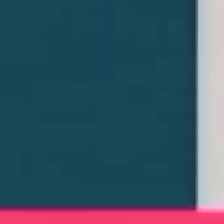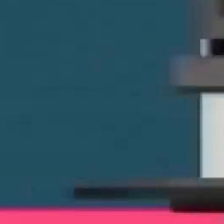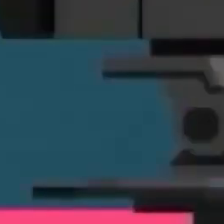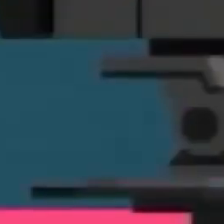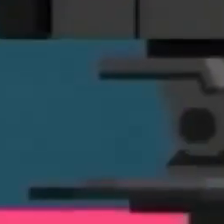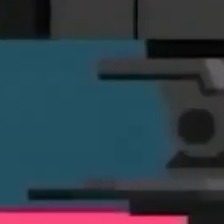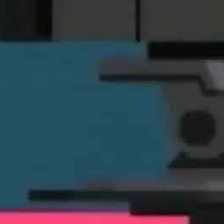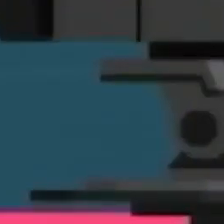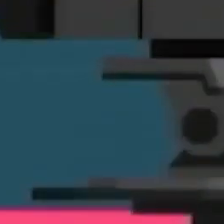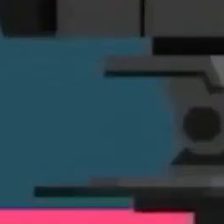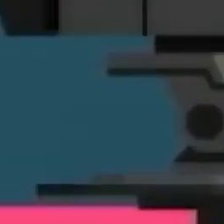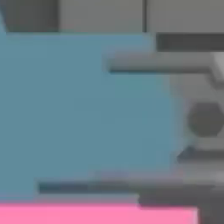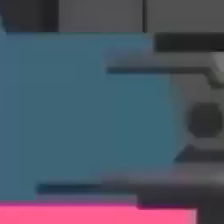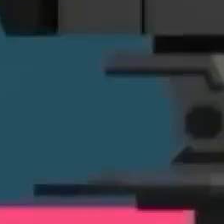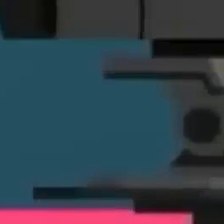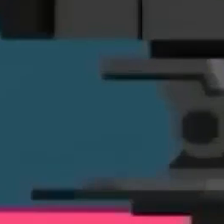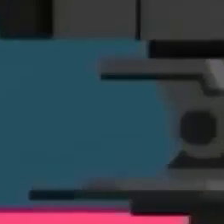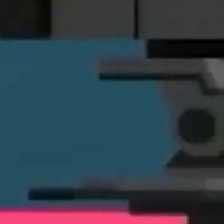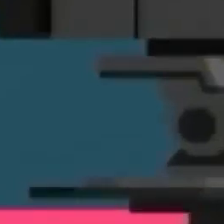تانية.